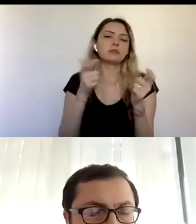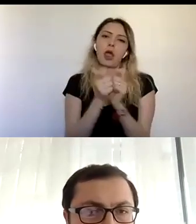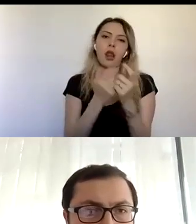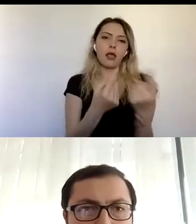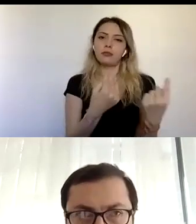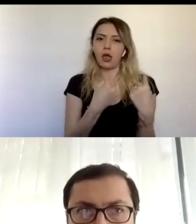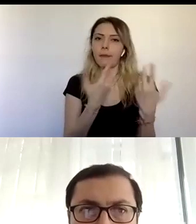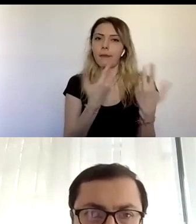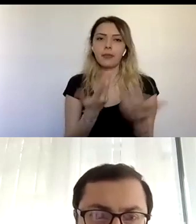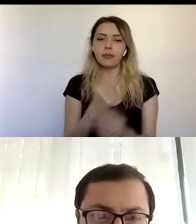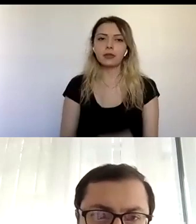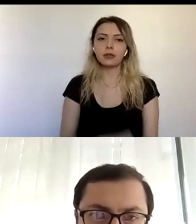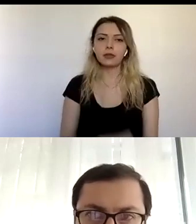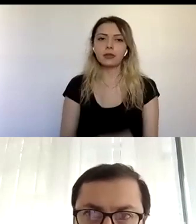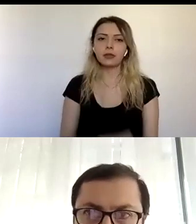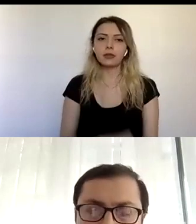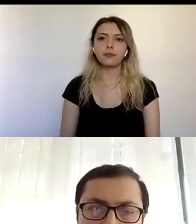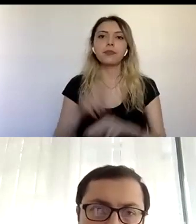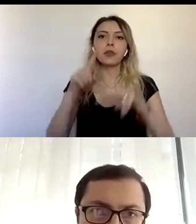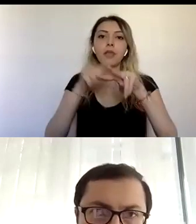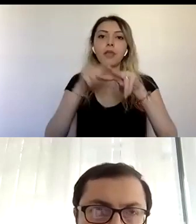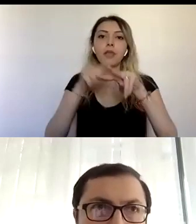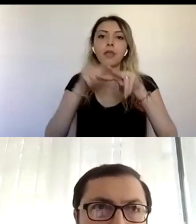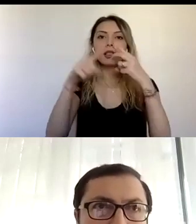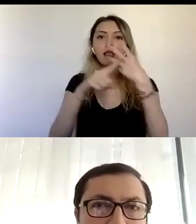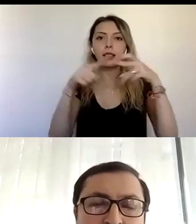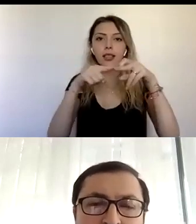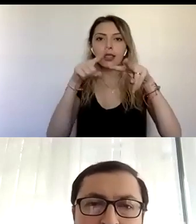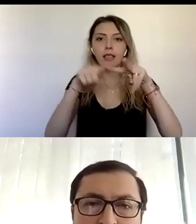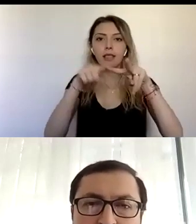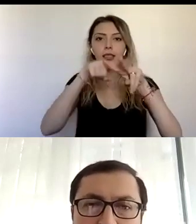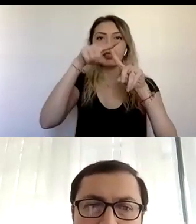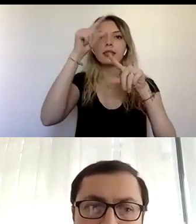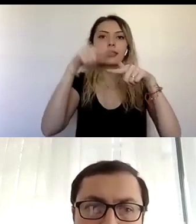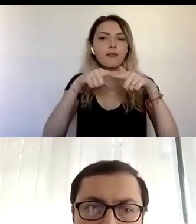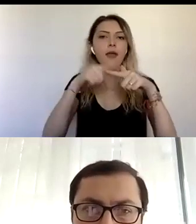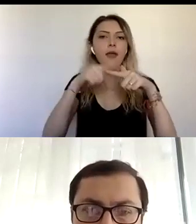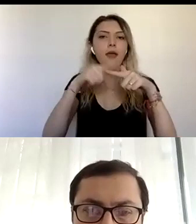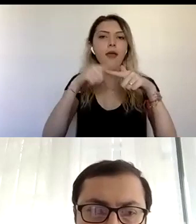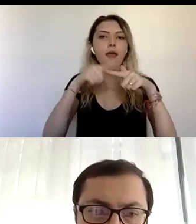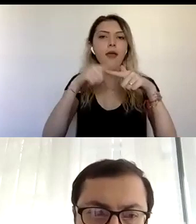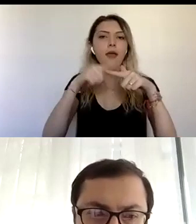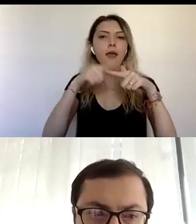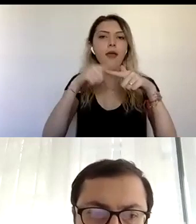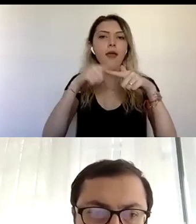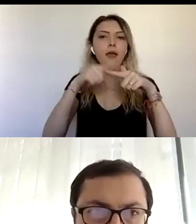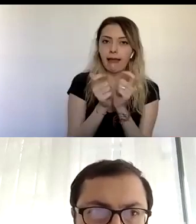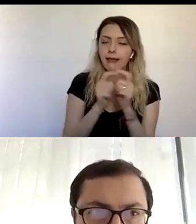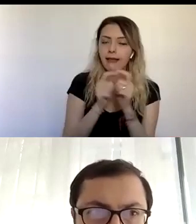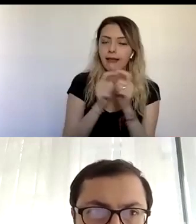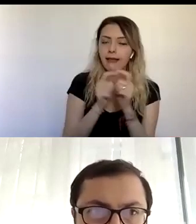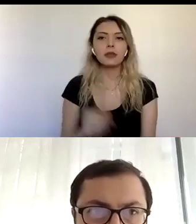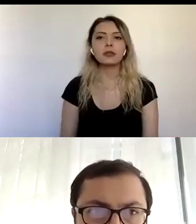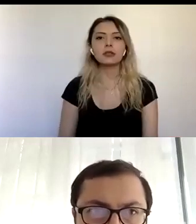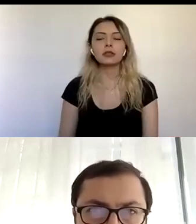alanda çalışıyoruz. Alternatif Bilişim Derneği'ni takip edebilirsiniz. Bilgisayar Mühendisleri Odası, Elektrik Mühendisleri Odası,